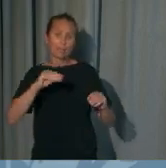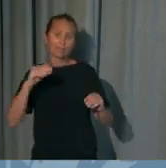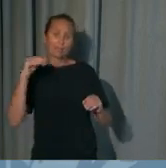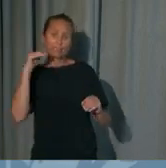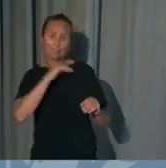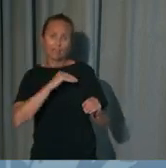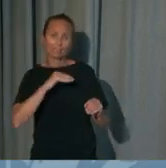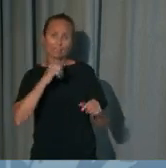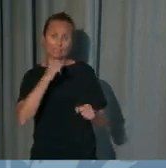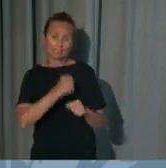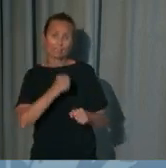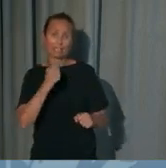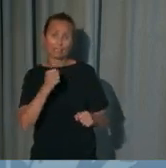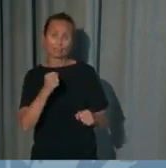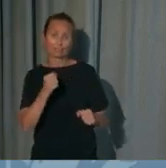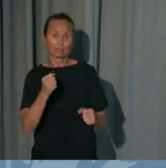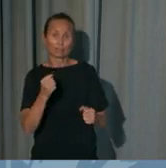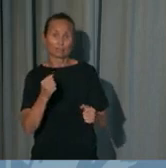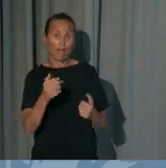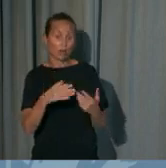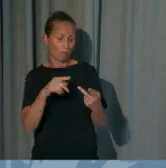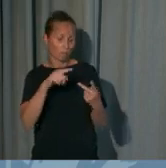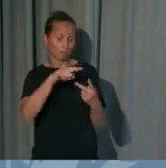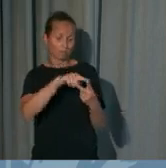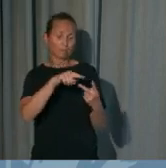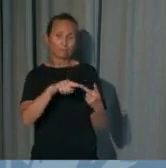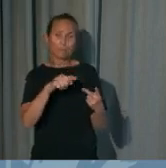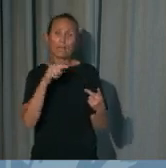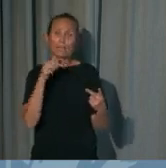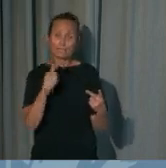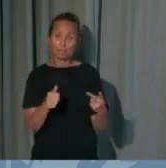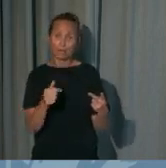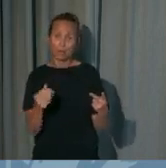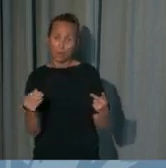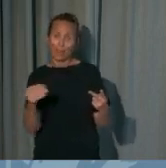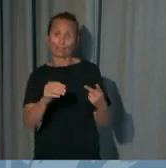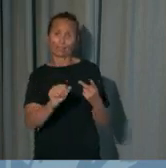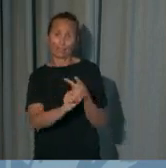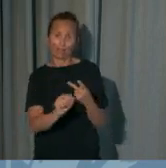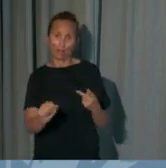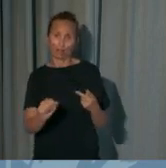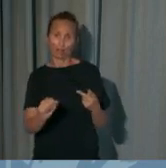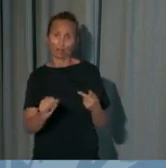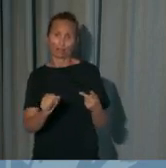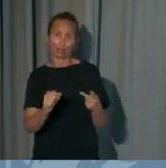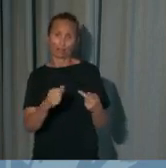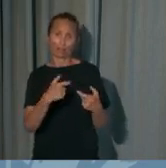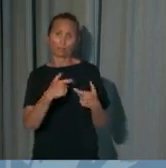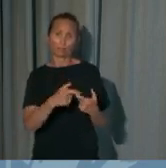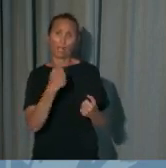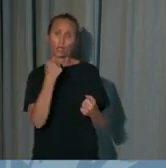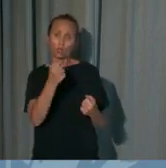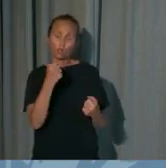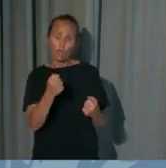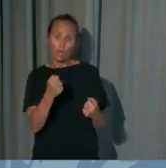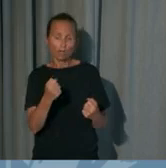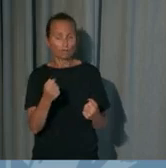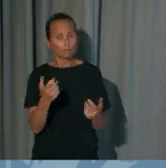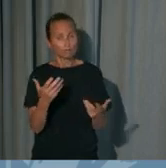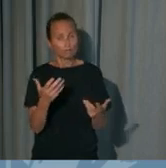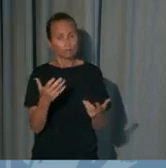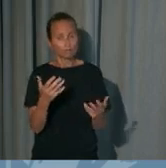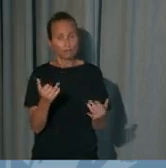skjeves sikkerhet handler jo om to ting. Selvfølgelig skal du ha et ekstra vern mot de truslene du står overfor. Her har